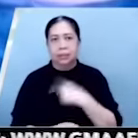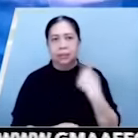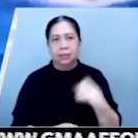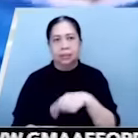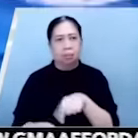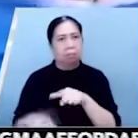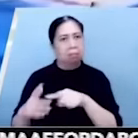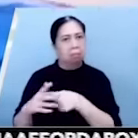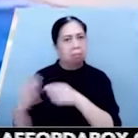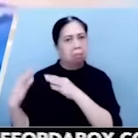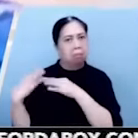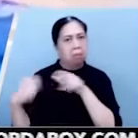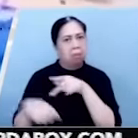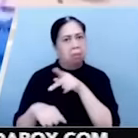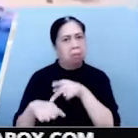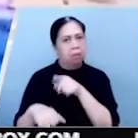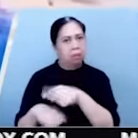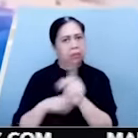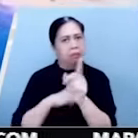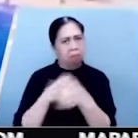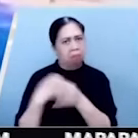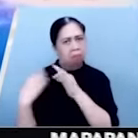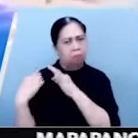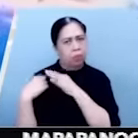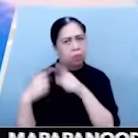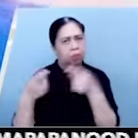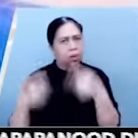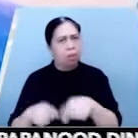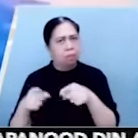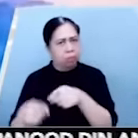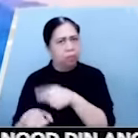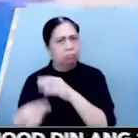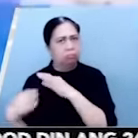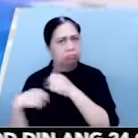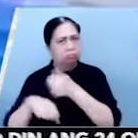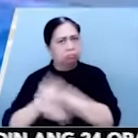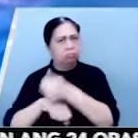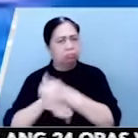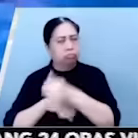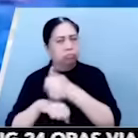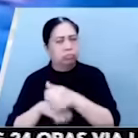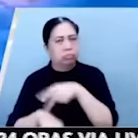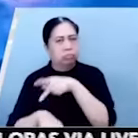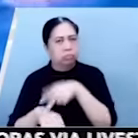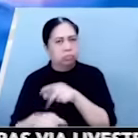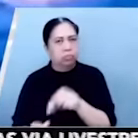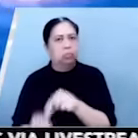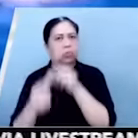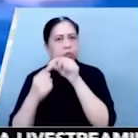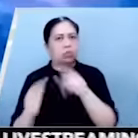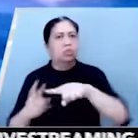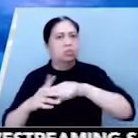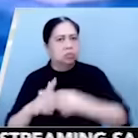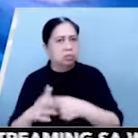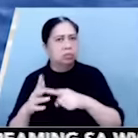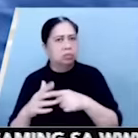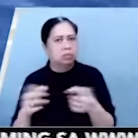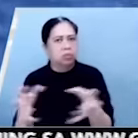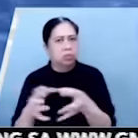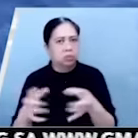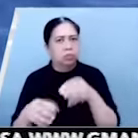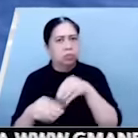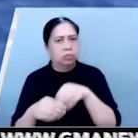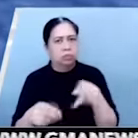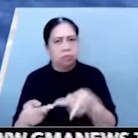lang ang may pananagutan sa mga insidente at iginiit na ang Pilipinas ang nagsisimula ng gulo sa lugar.